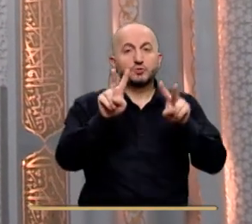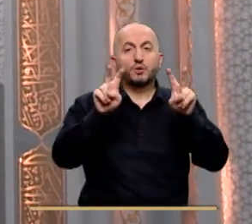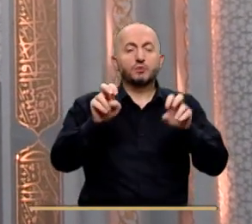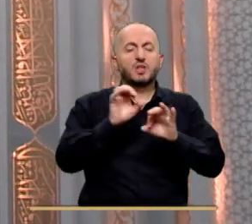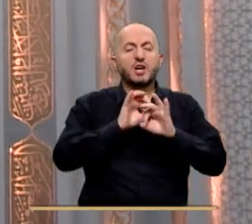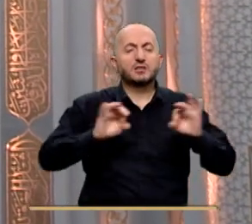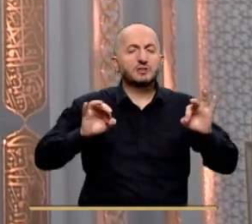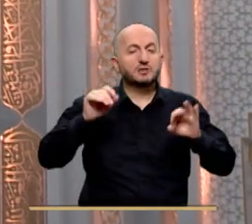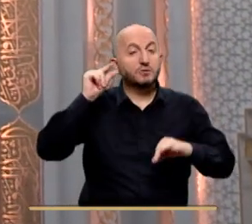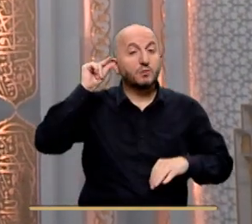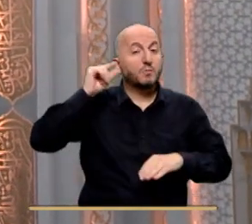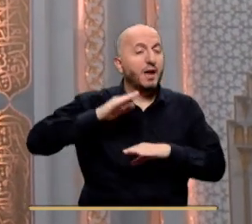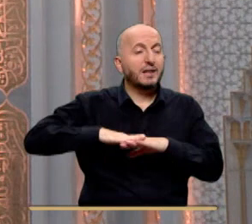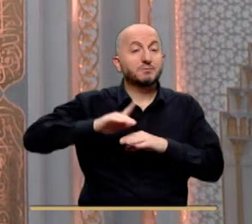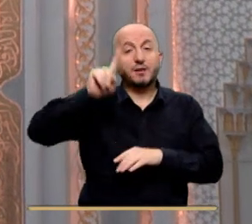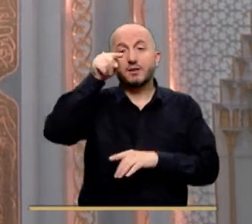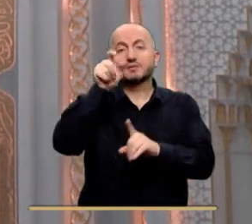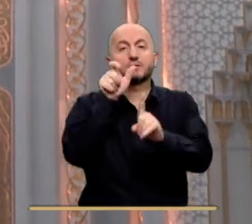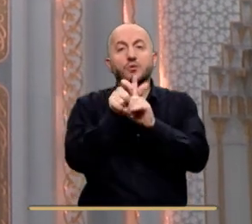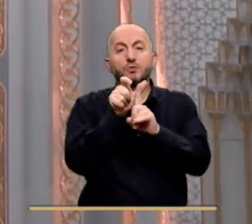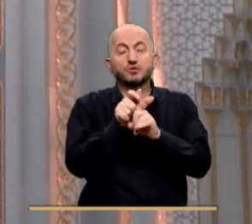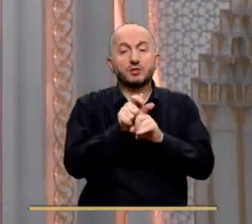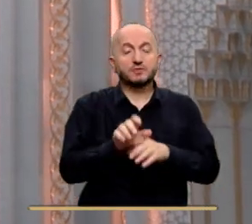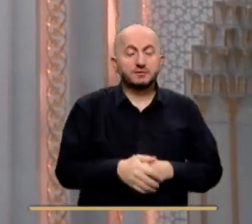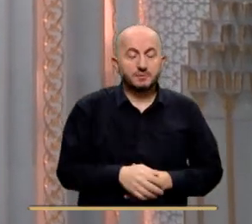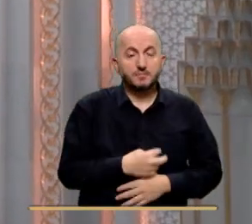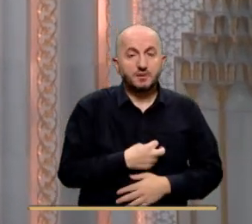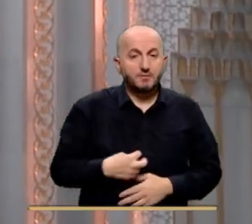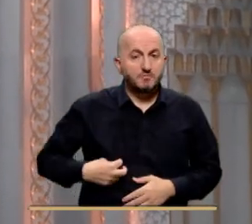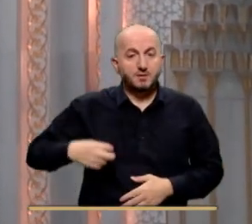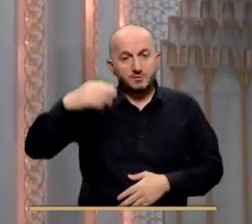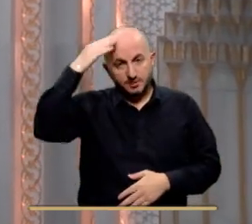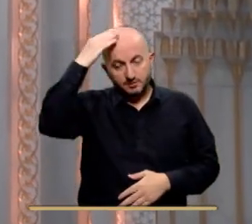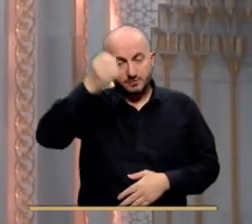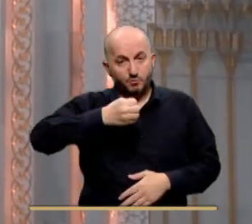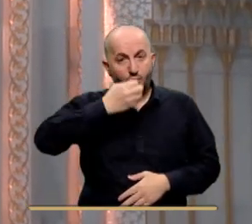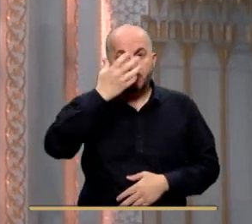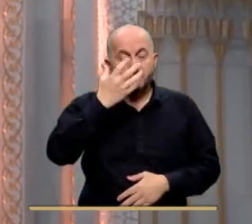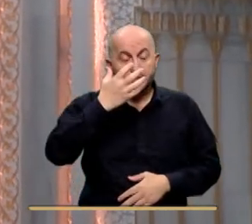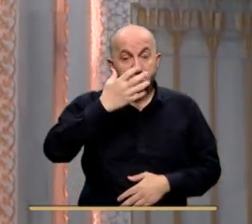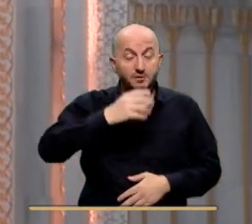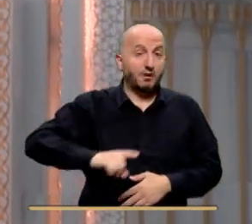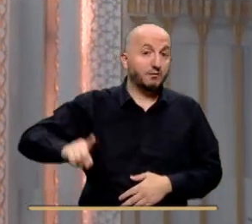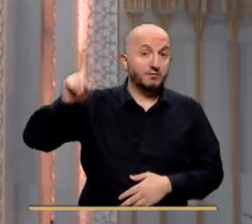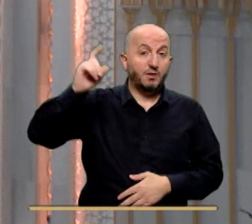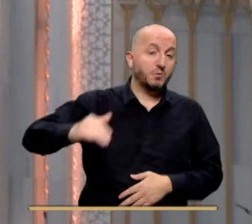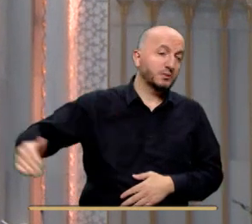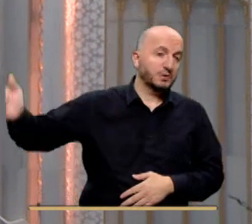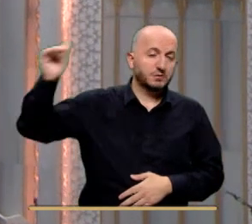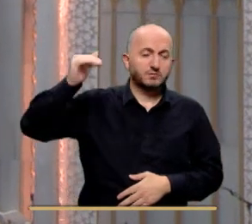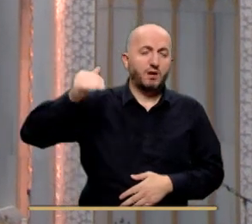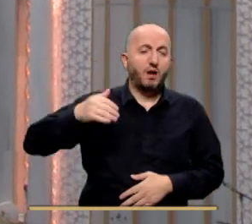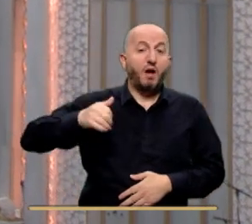endişe etme, Allah seni koruyacaktır. Hakikaten Peygamberimiz Hazreti Muhammed'i Allahu Azze ve Celle